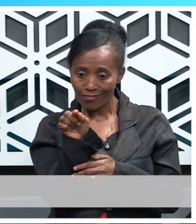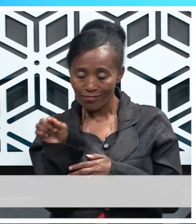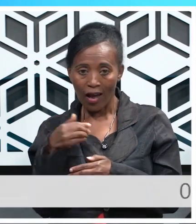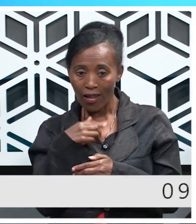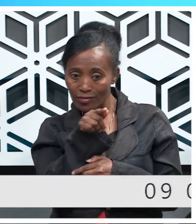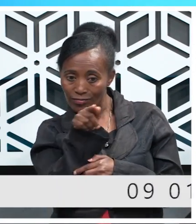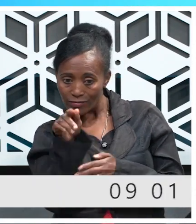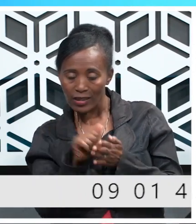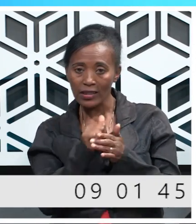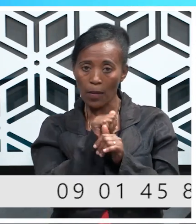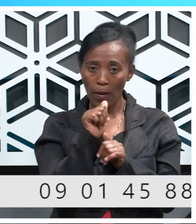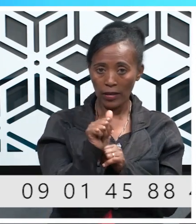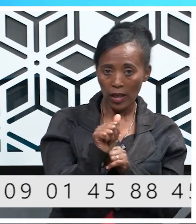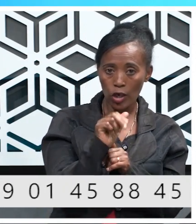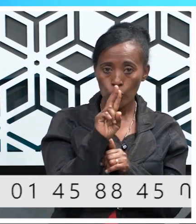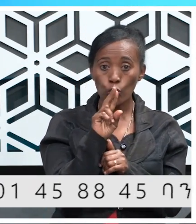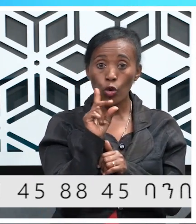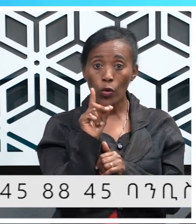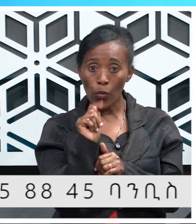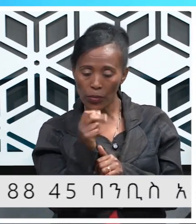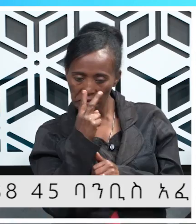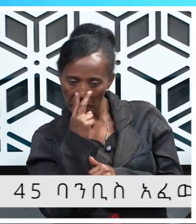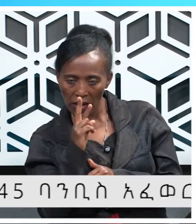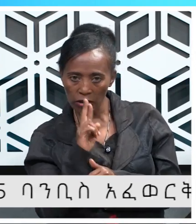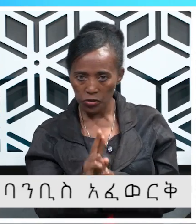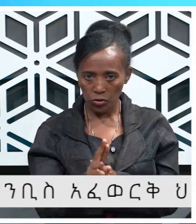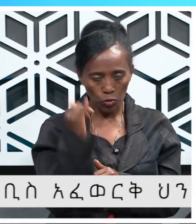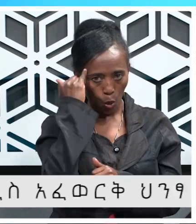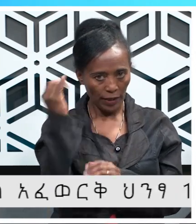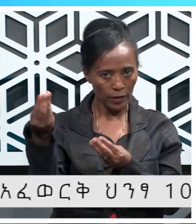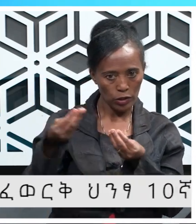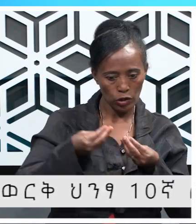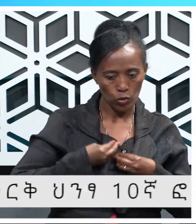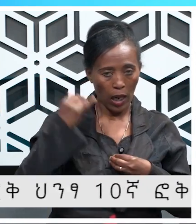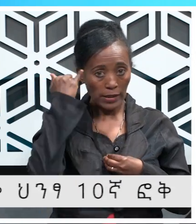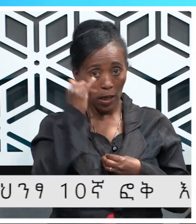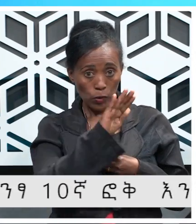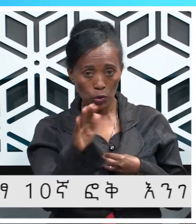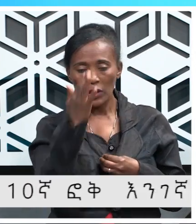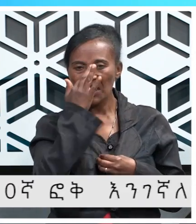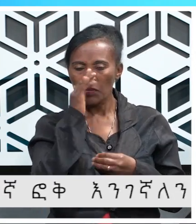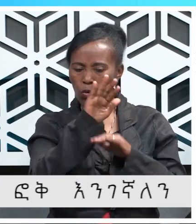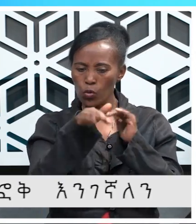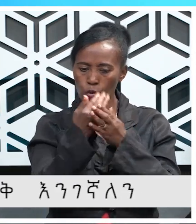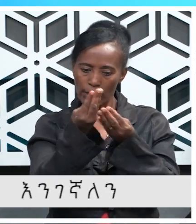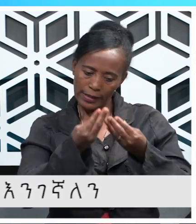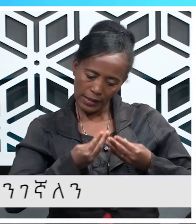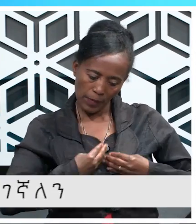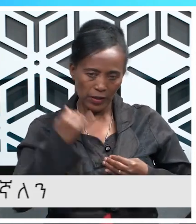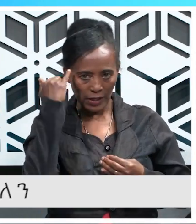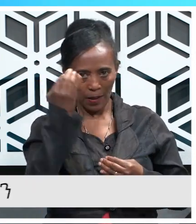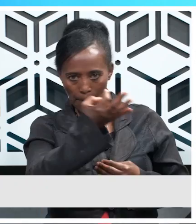እዚህ ጋር ከታች ይሄዳል። ከዛ ባለፈ ዩቲዩባችን ላይ እየጎበኛችሁ ኮሜንት አድርጉ። ሀሳቦቻችሁ እንደተለመደው